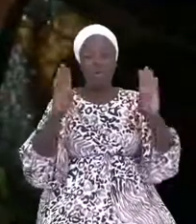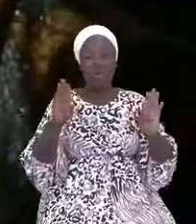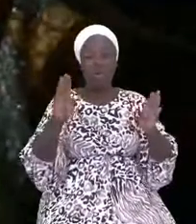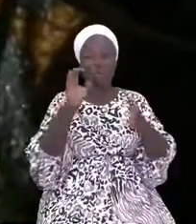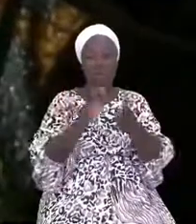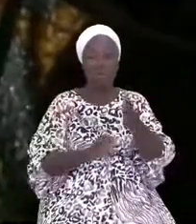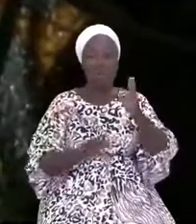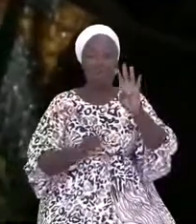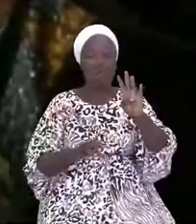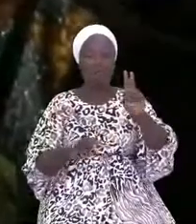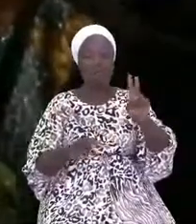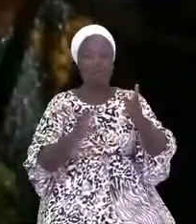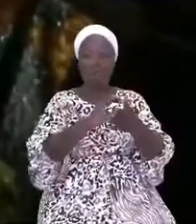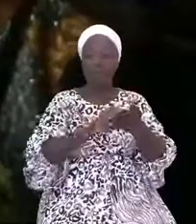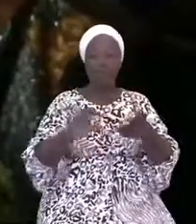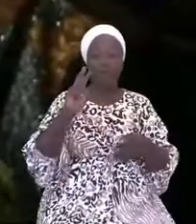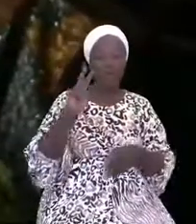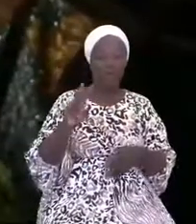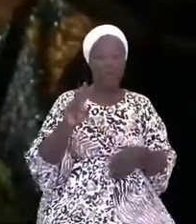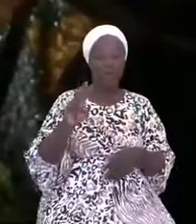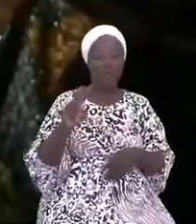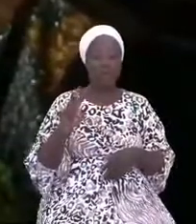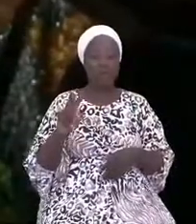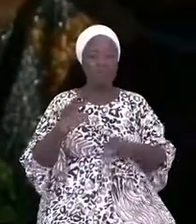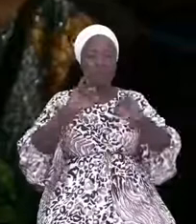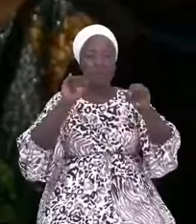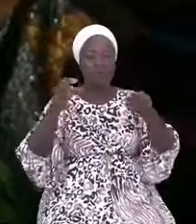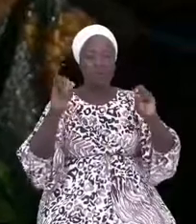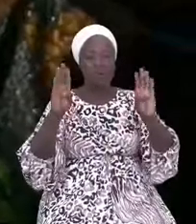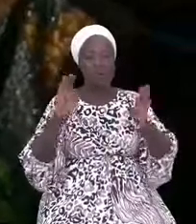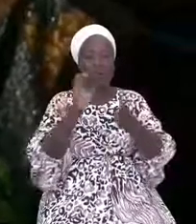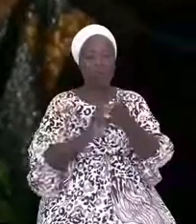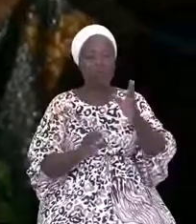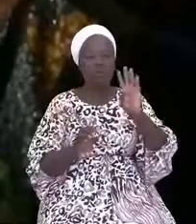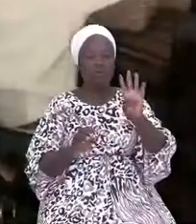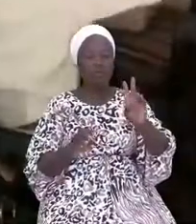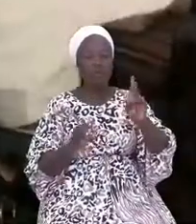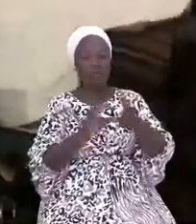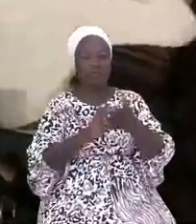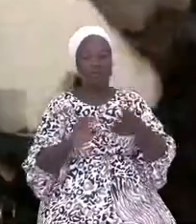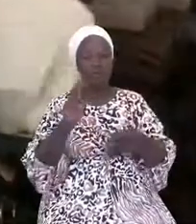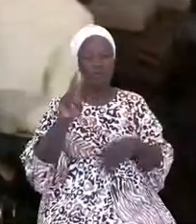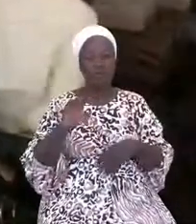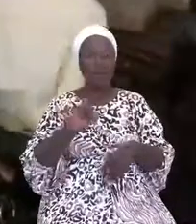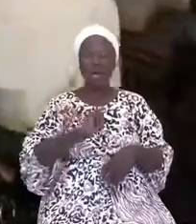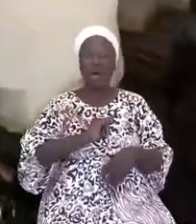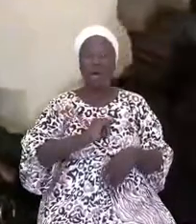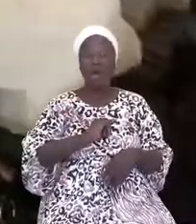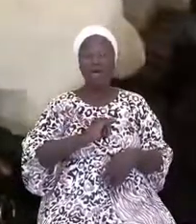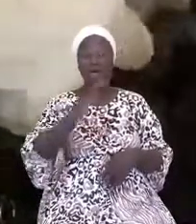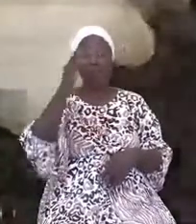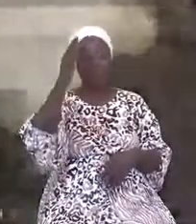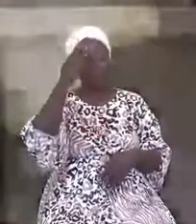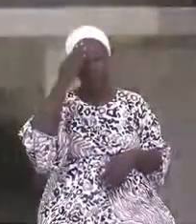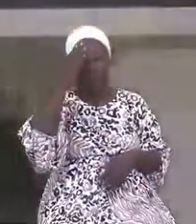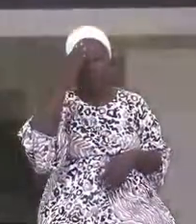42, verset 2. Job 42, verset 2. Je reconnais, vous dites, vous